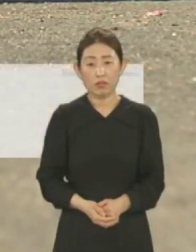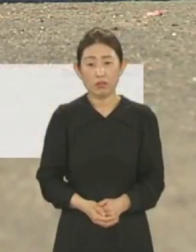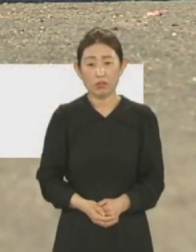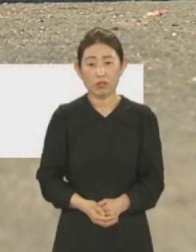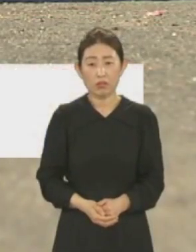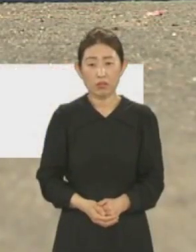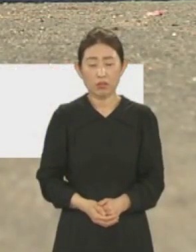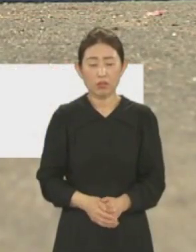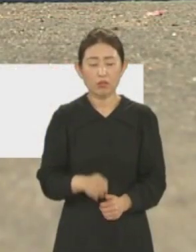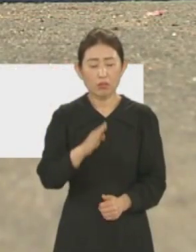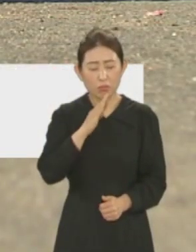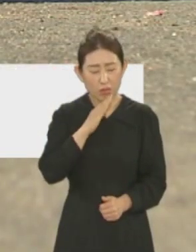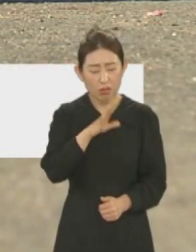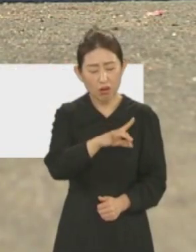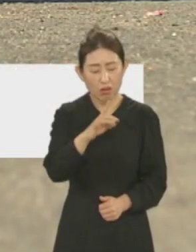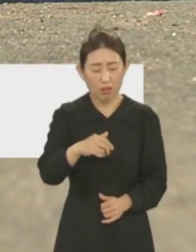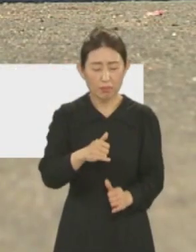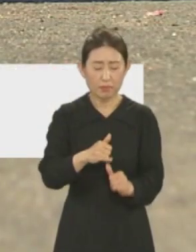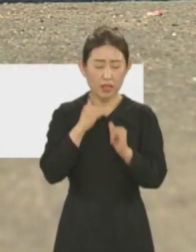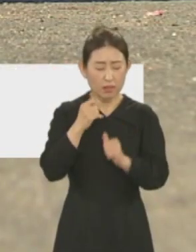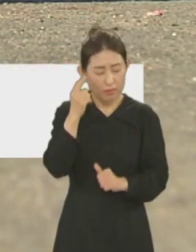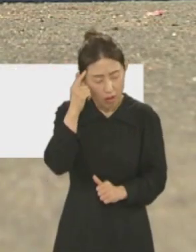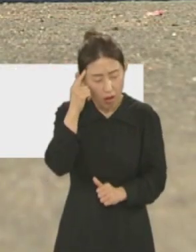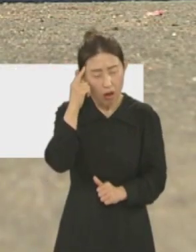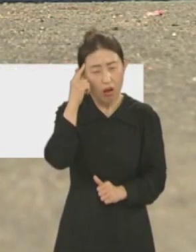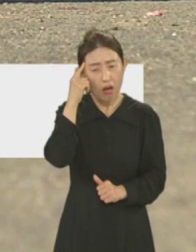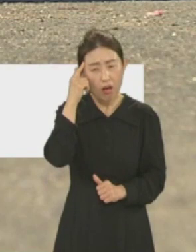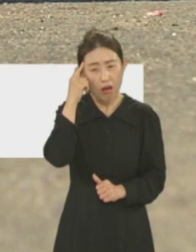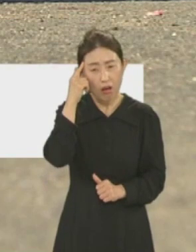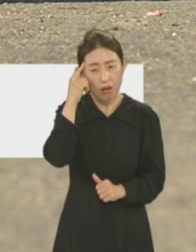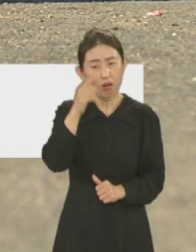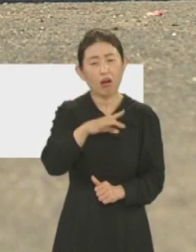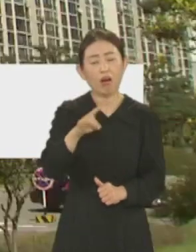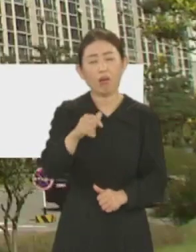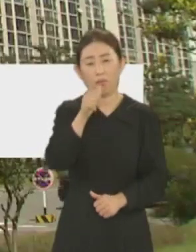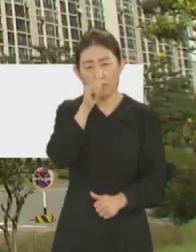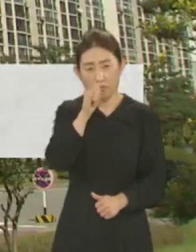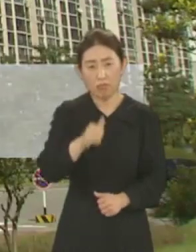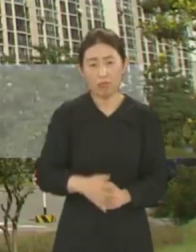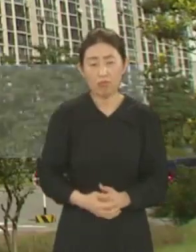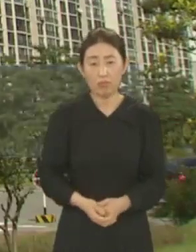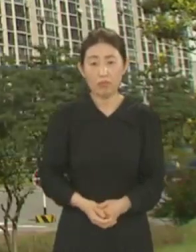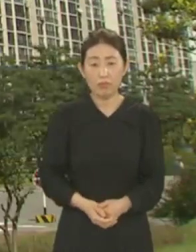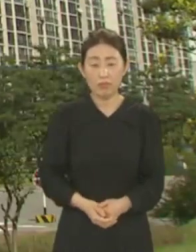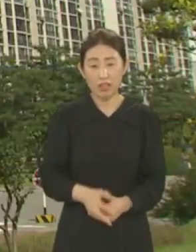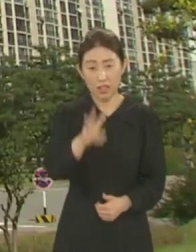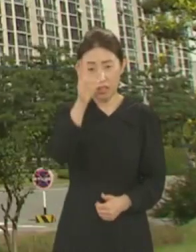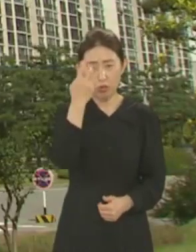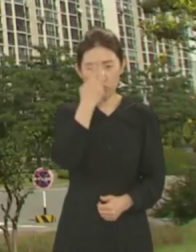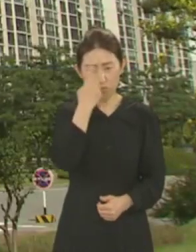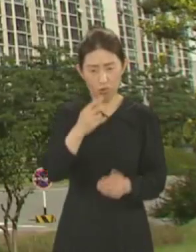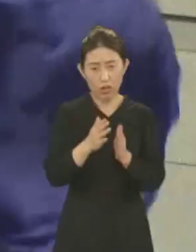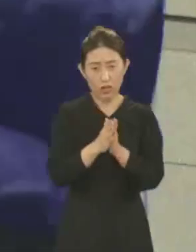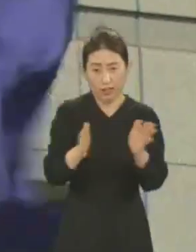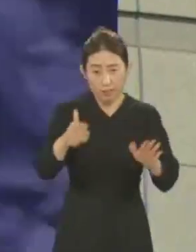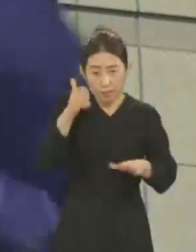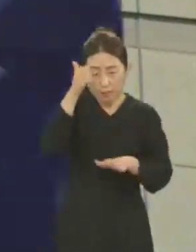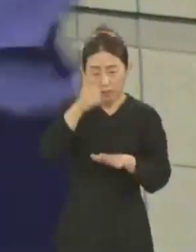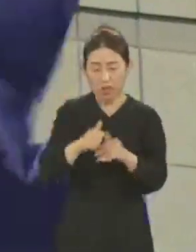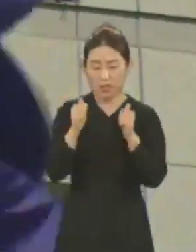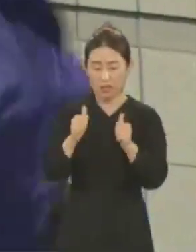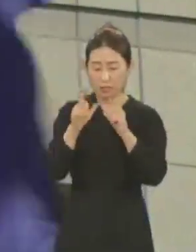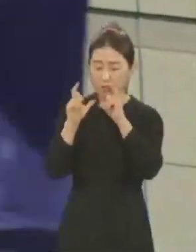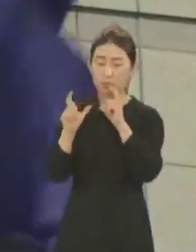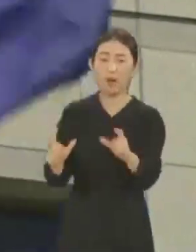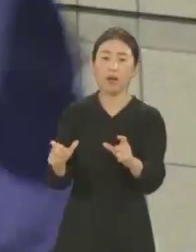안 좋은 생각도 하고 진짜 저랑 끝까지 몰린 기분이었기 때문에 경찰 수사가 시작됐고 마침내